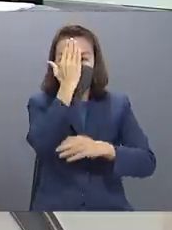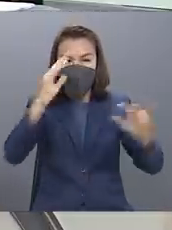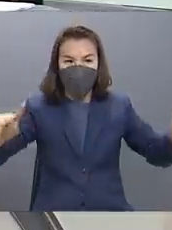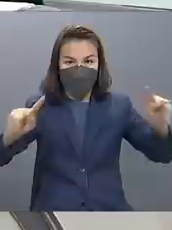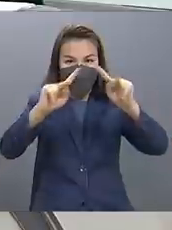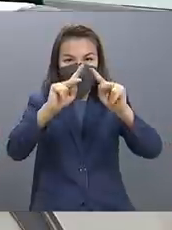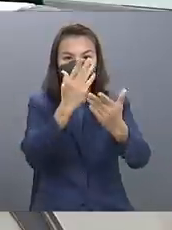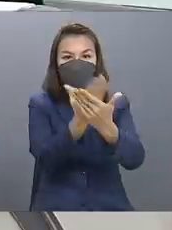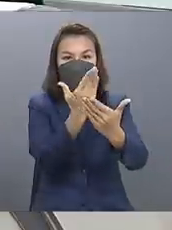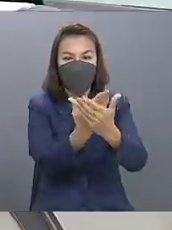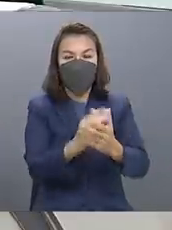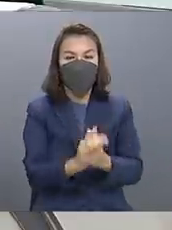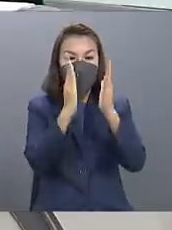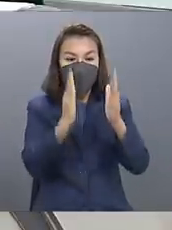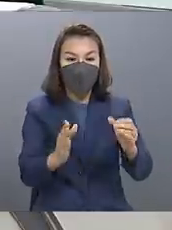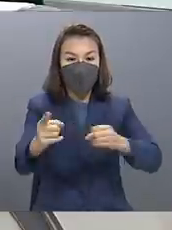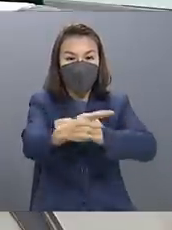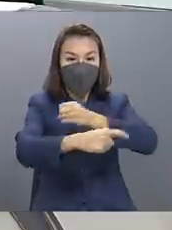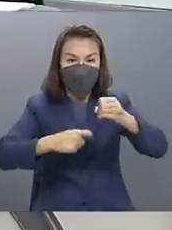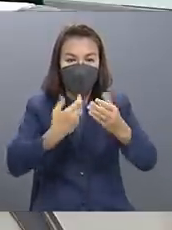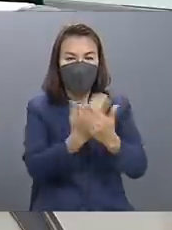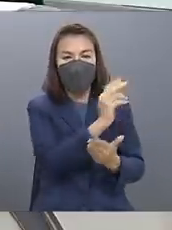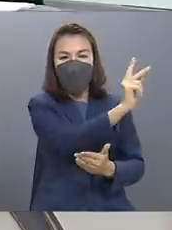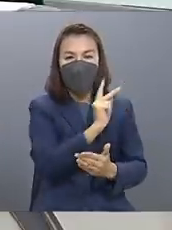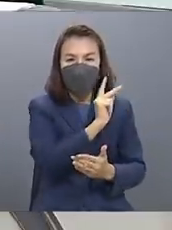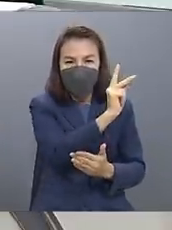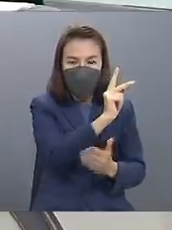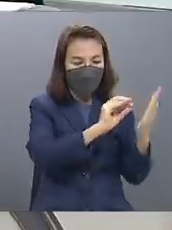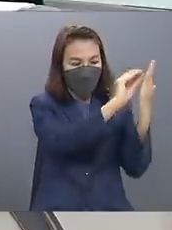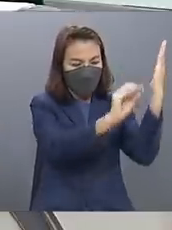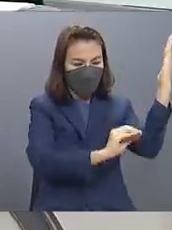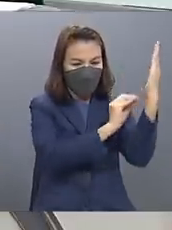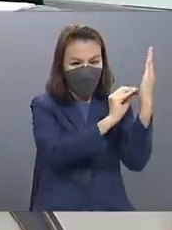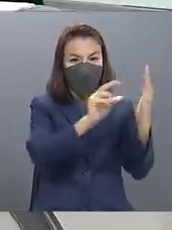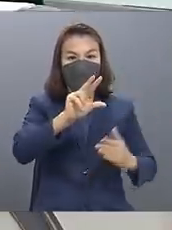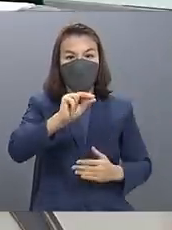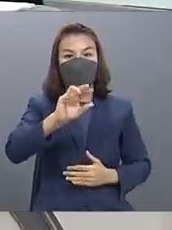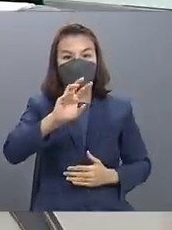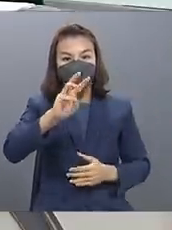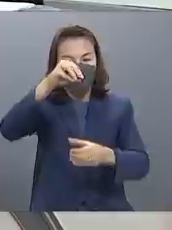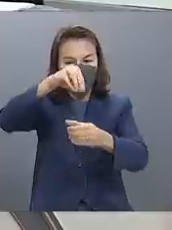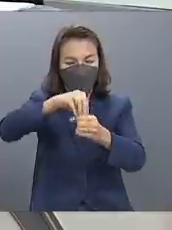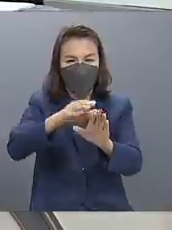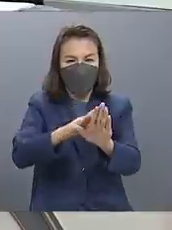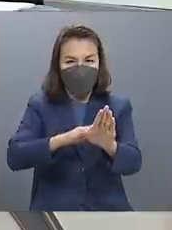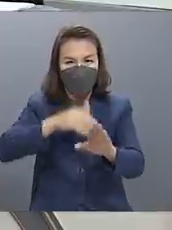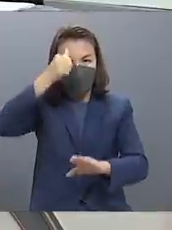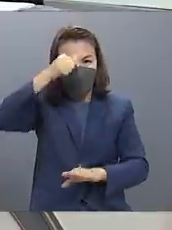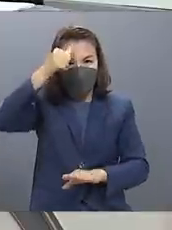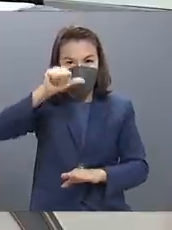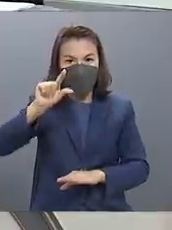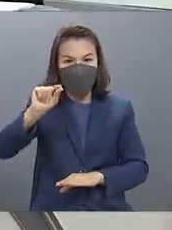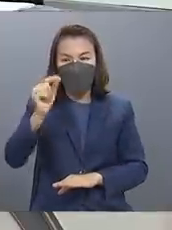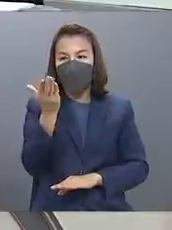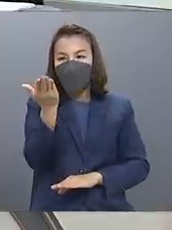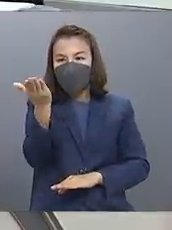ชาวนาที่เป็นนี่เดินทางมาจาก 36จังหวัดมาปักหลักกันๆเกือบ 20วันต้องการจะเรียกร้องให้แก้ไข